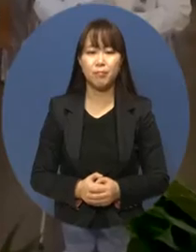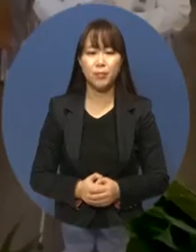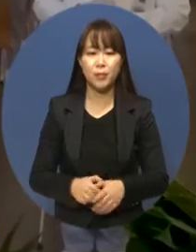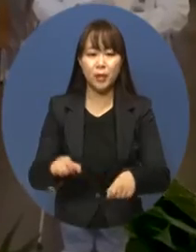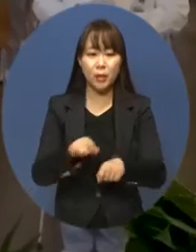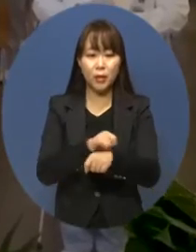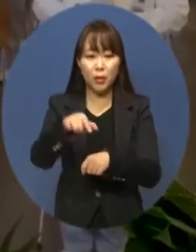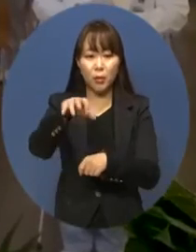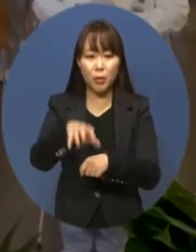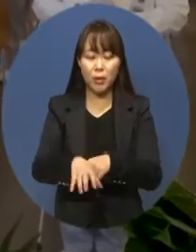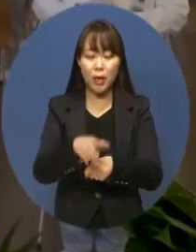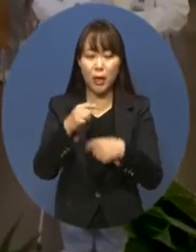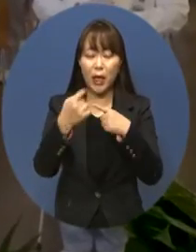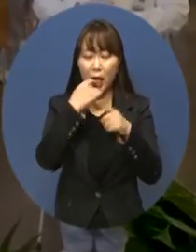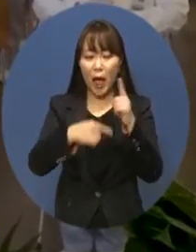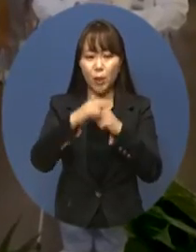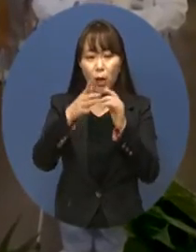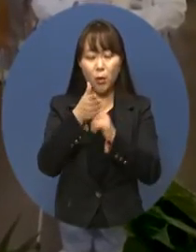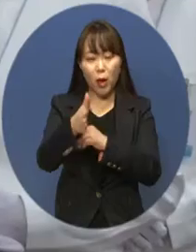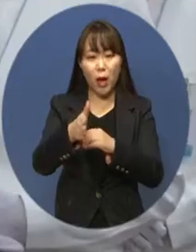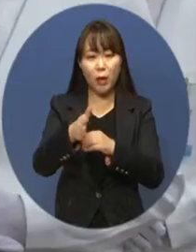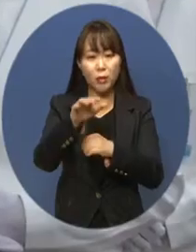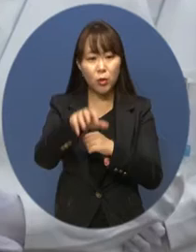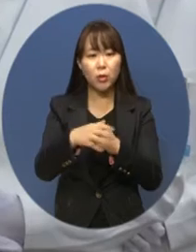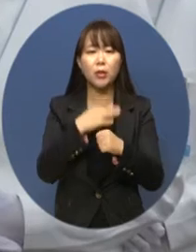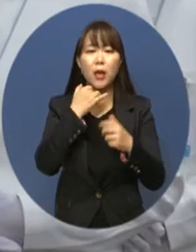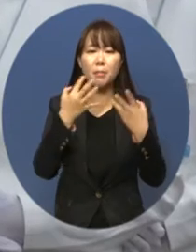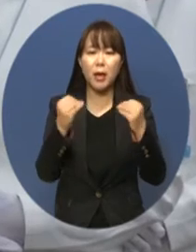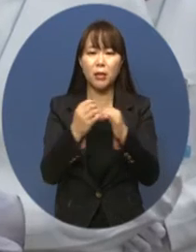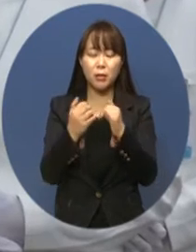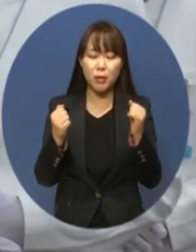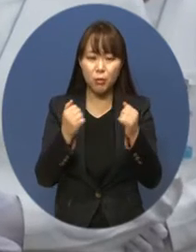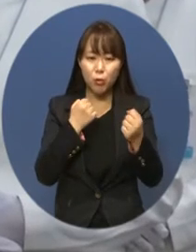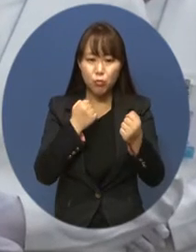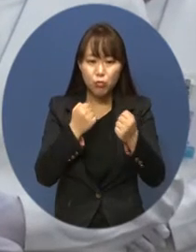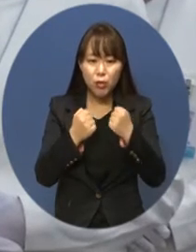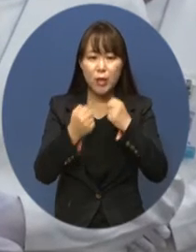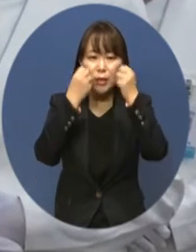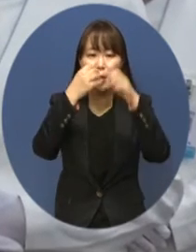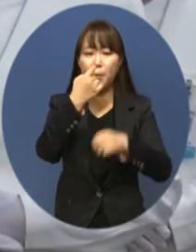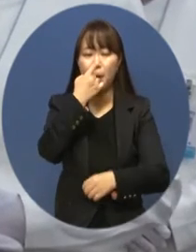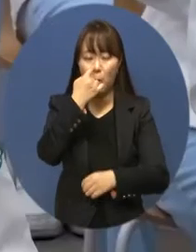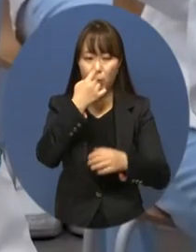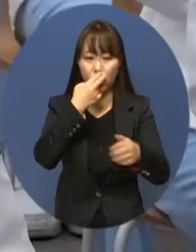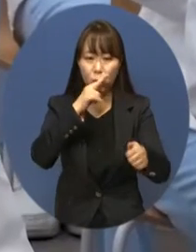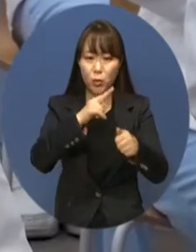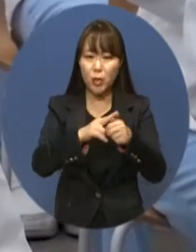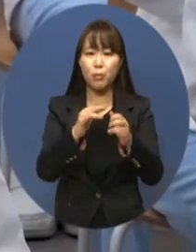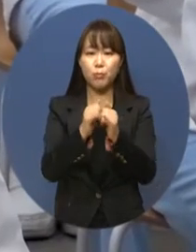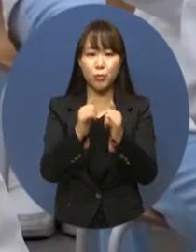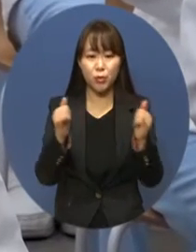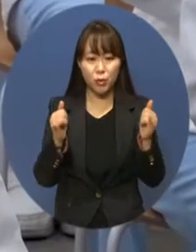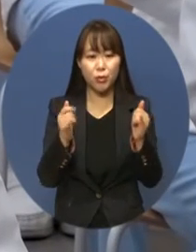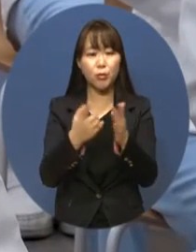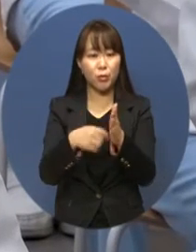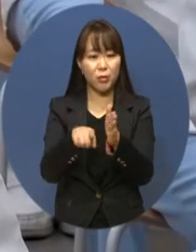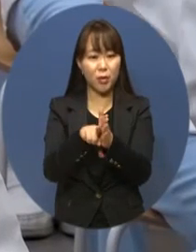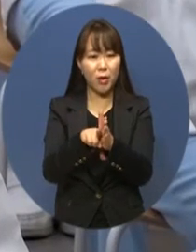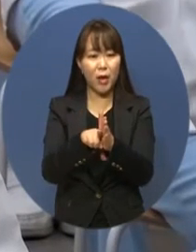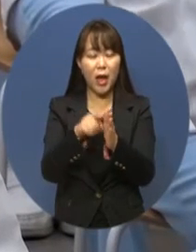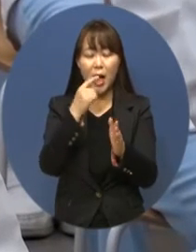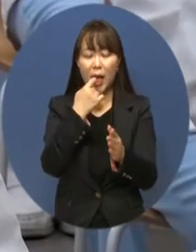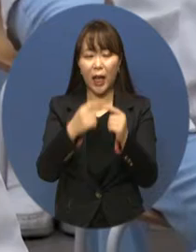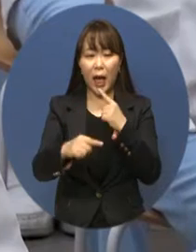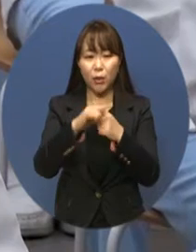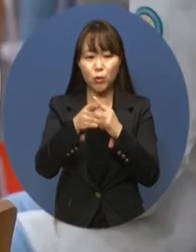특히 군장대학교 간호학과 에서는 많은 나이에도 불구하고 새로운 배움의 길에 도전하고 있는 만 학도들에게 간호